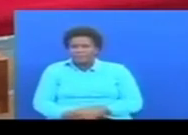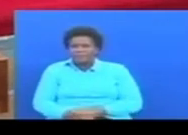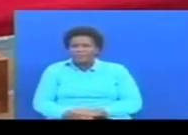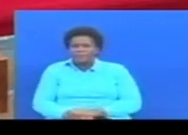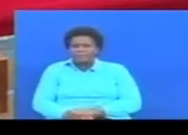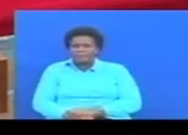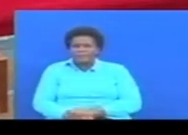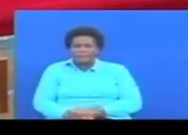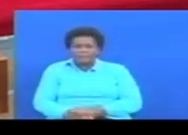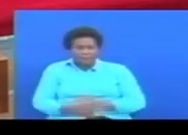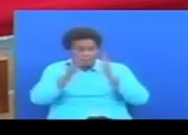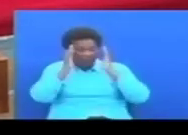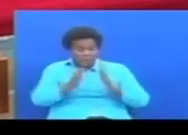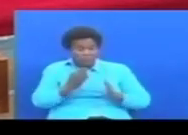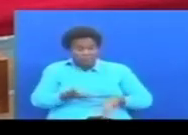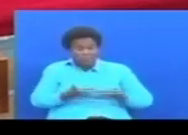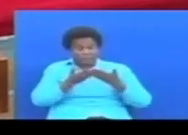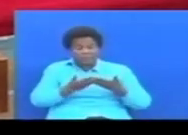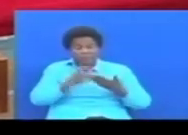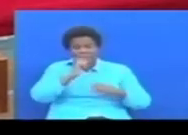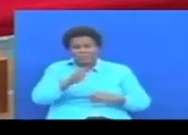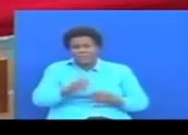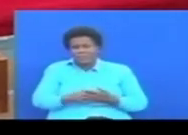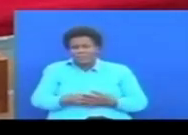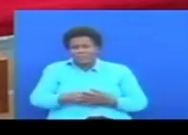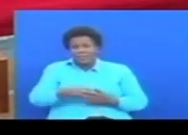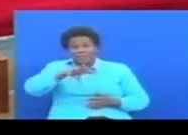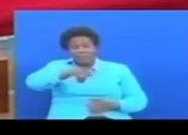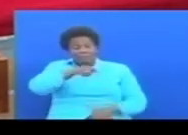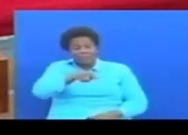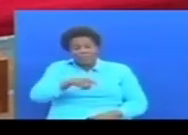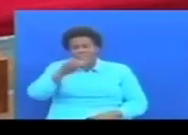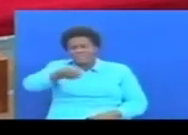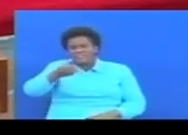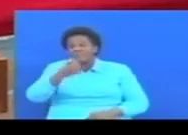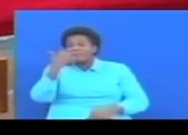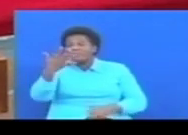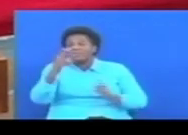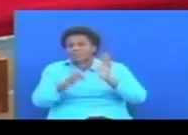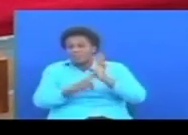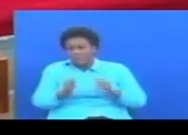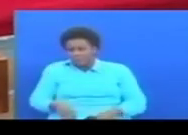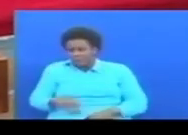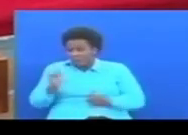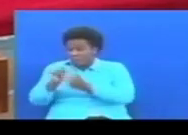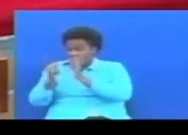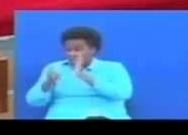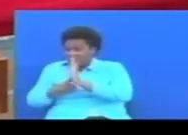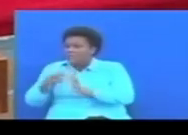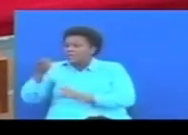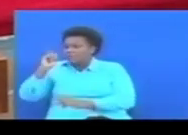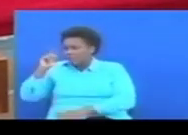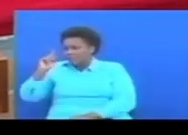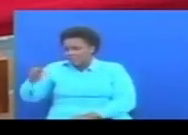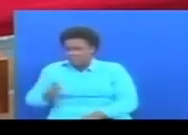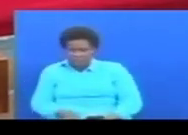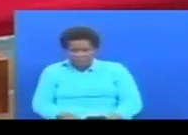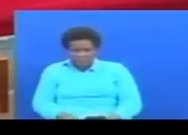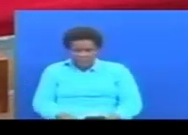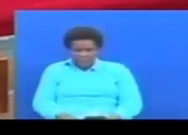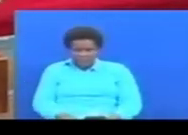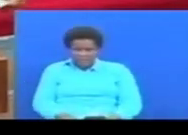Mheshimiwa Naibu Spika, jimbo la Mikumi lina vijiji 57, kati ya vijiji hivyo vijiji 16 vina umeme. Katika utekelezaji